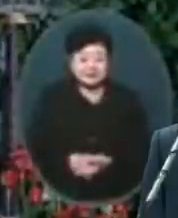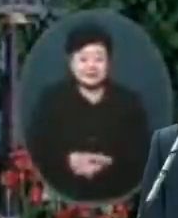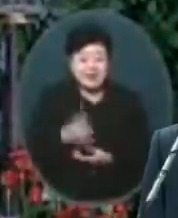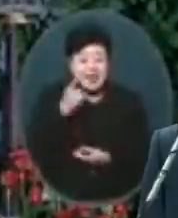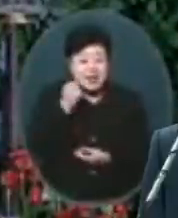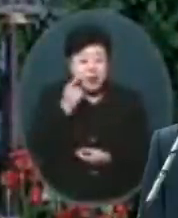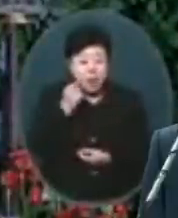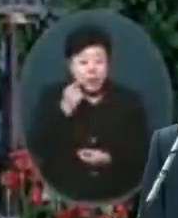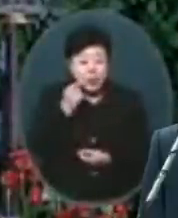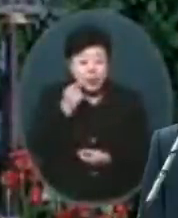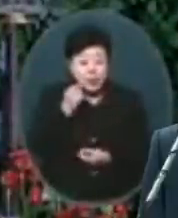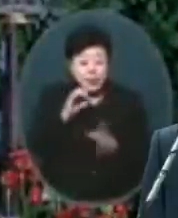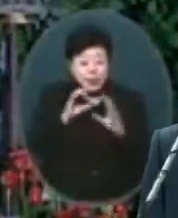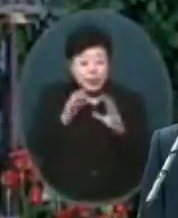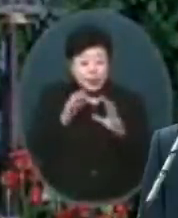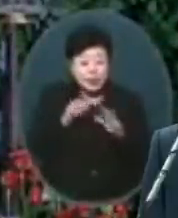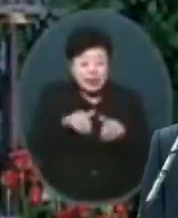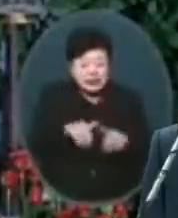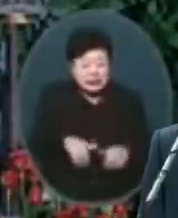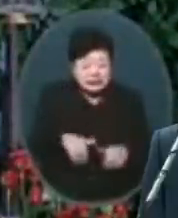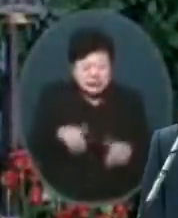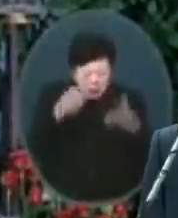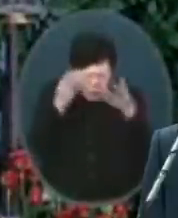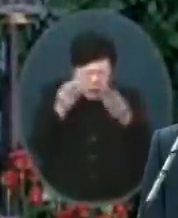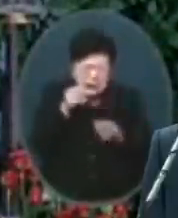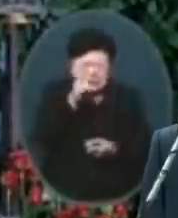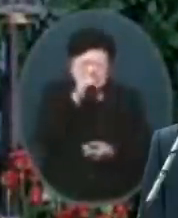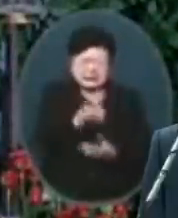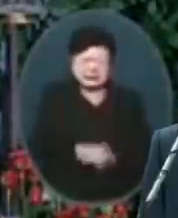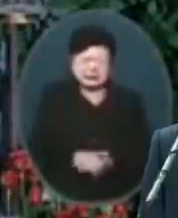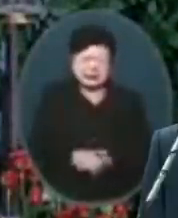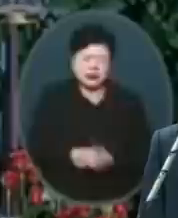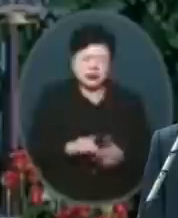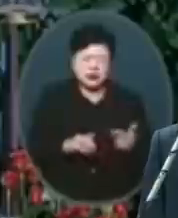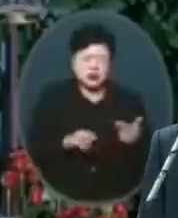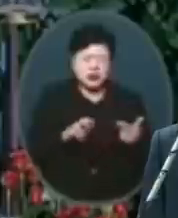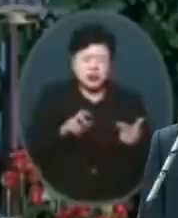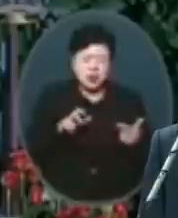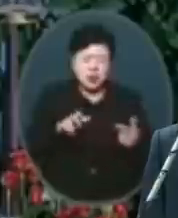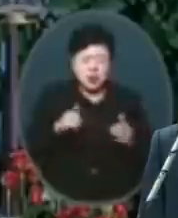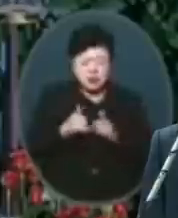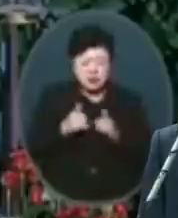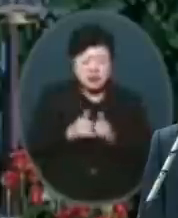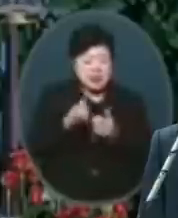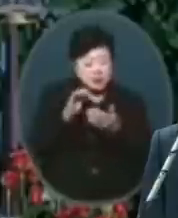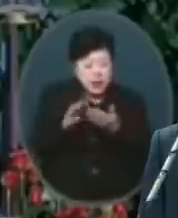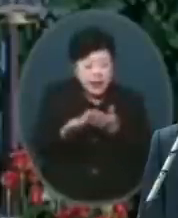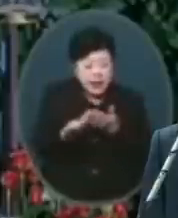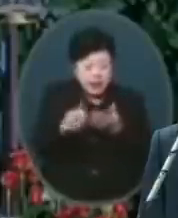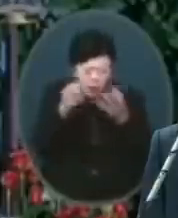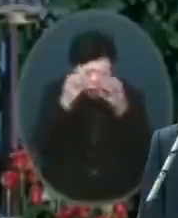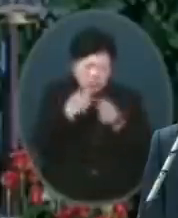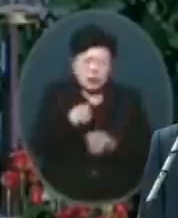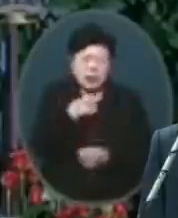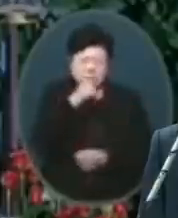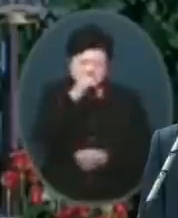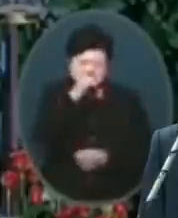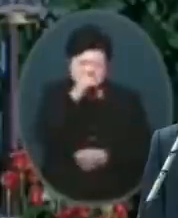일본 식민지로 고생했고 6.25 사변을 통해서 고통을